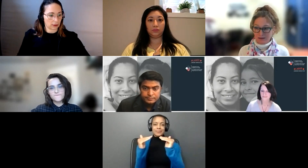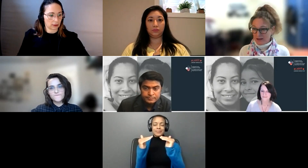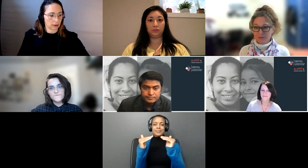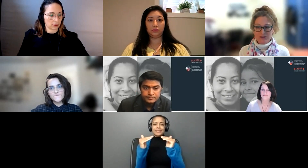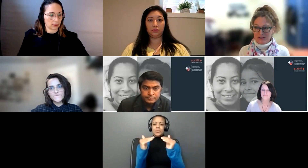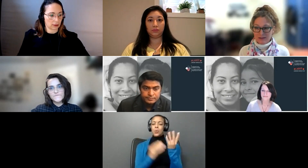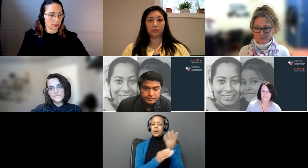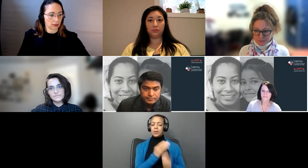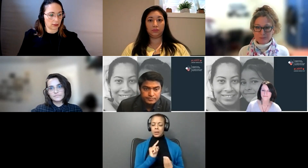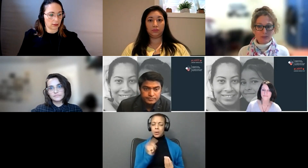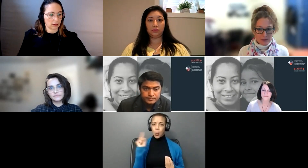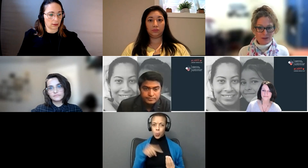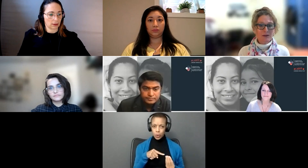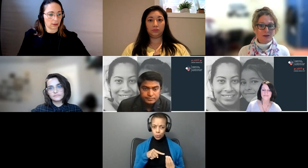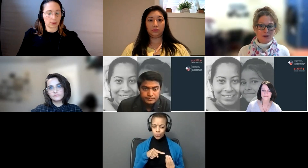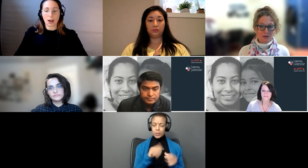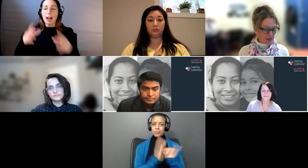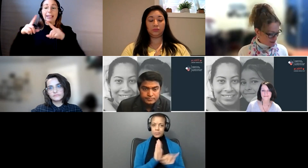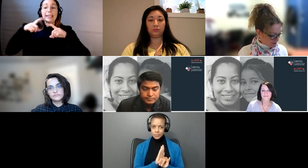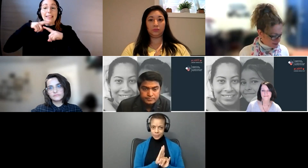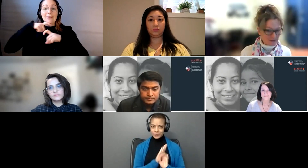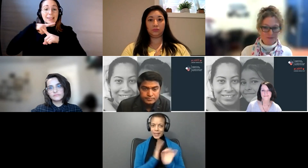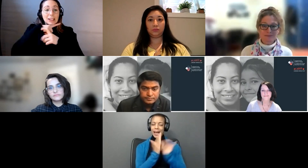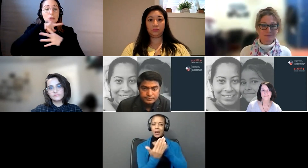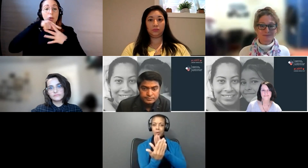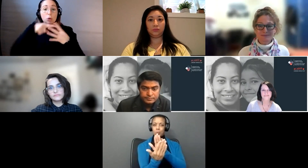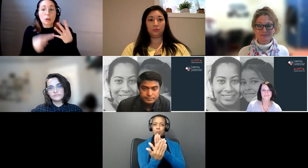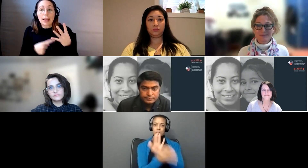qu'ils sont les difficultés, les trous et comment les adresser.